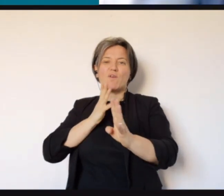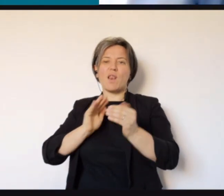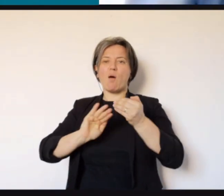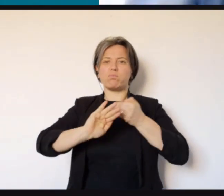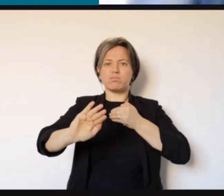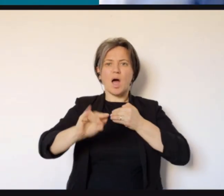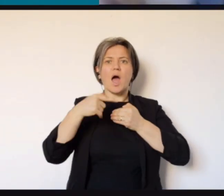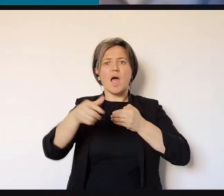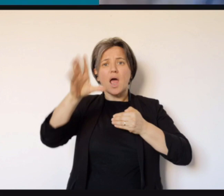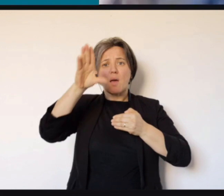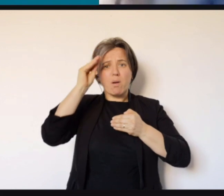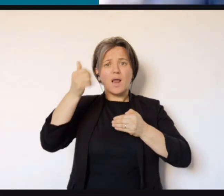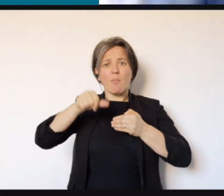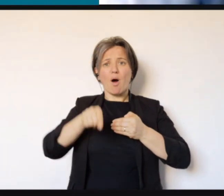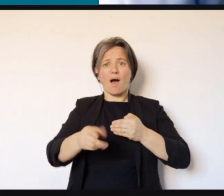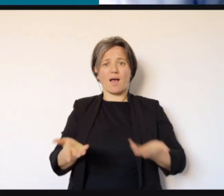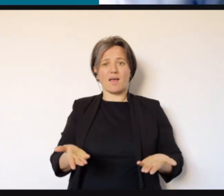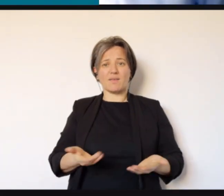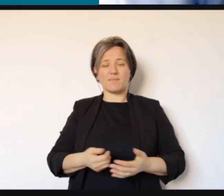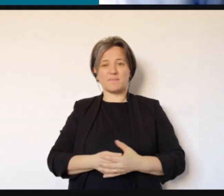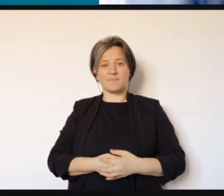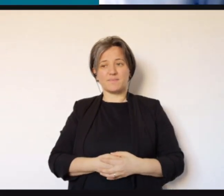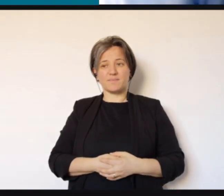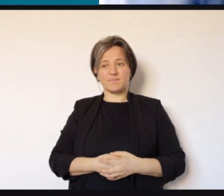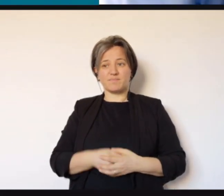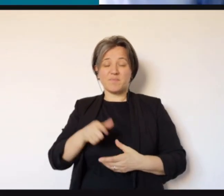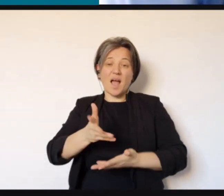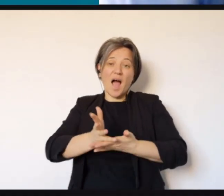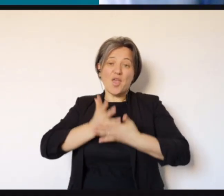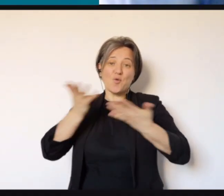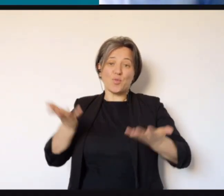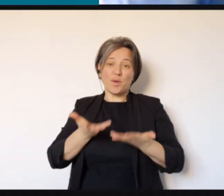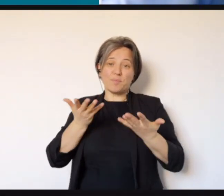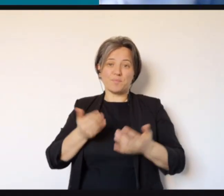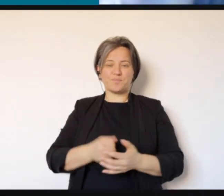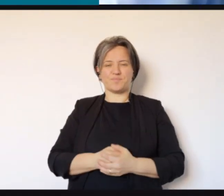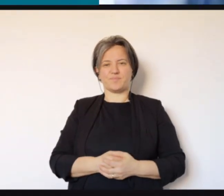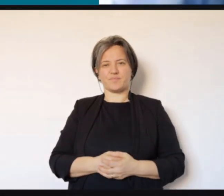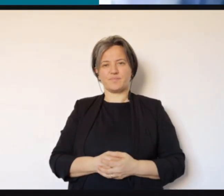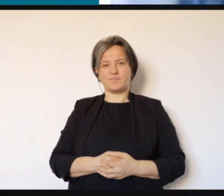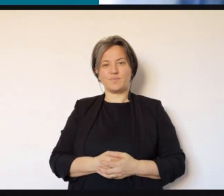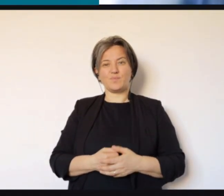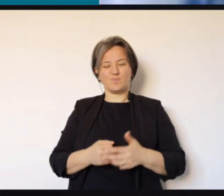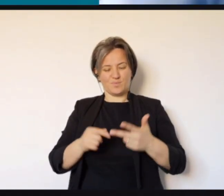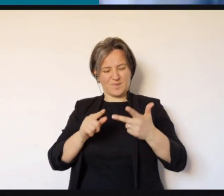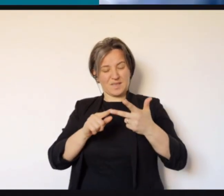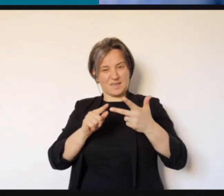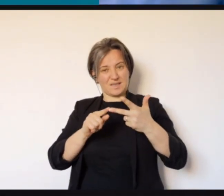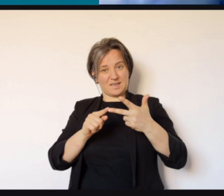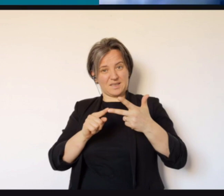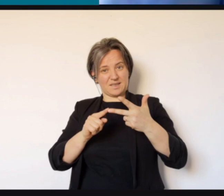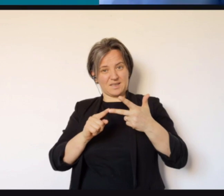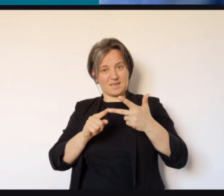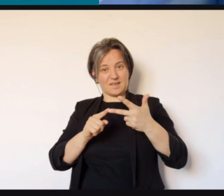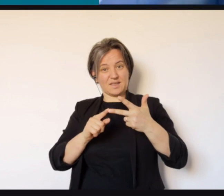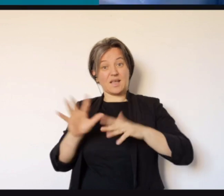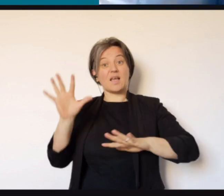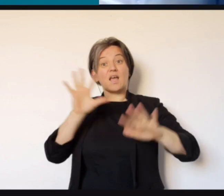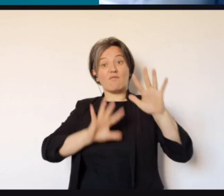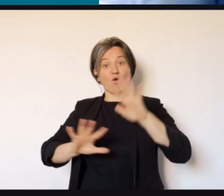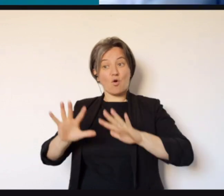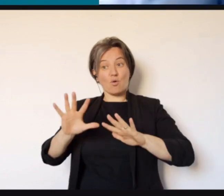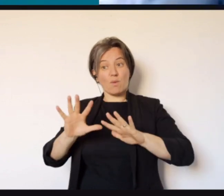certa distanza, quindi anche questo sarà una cosa che magari ci aiuterà. Infine, l'ultimo